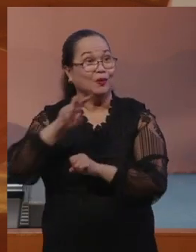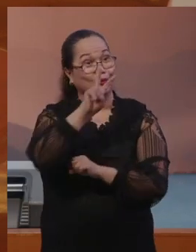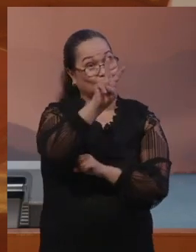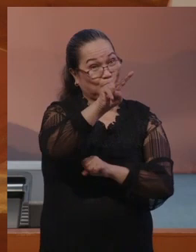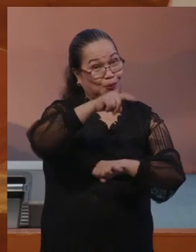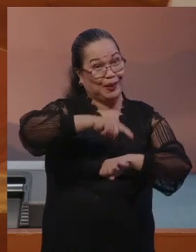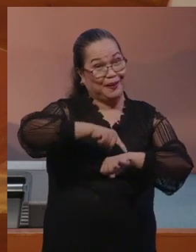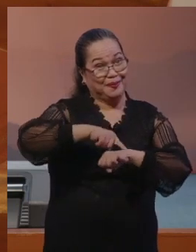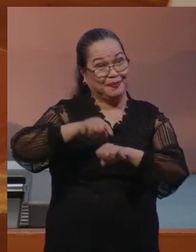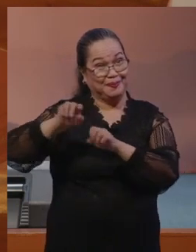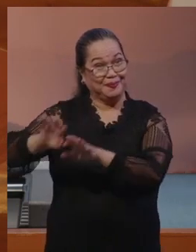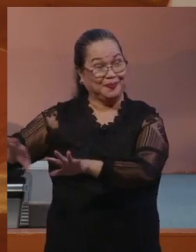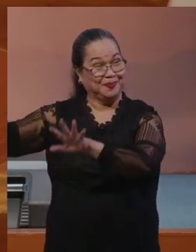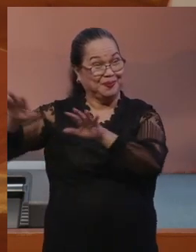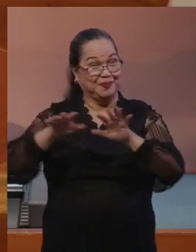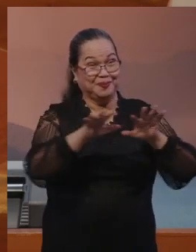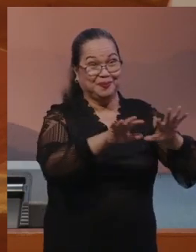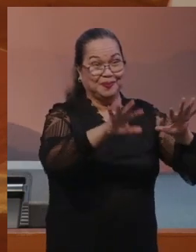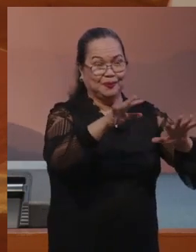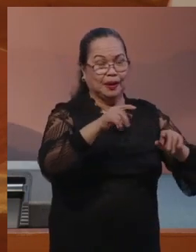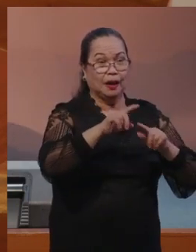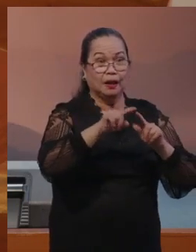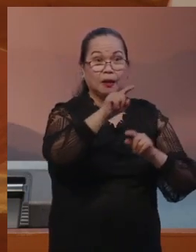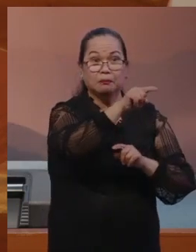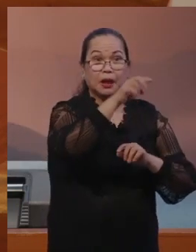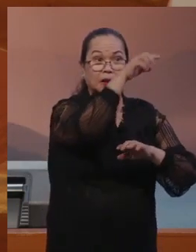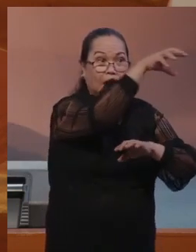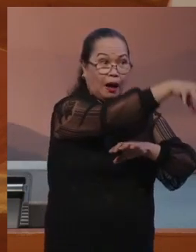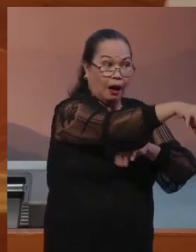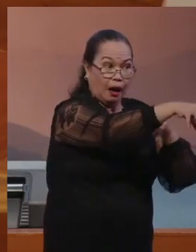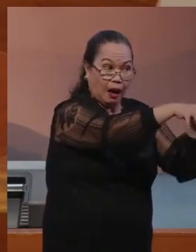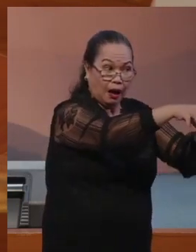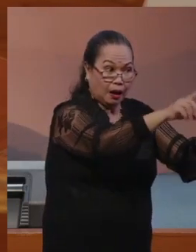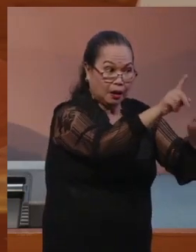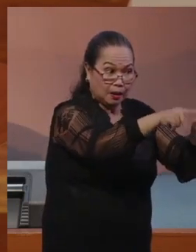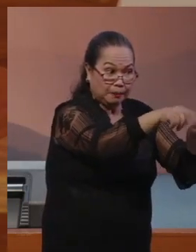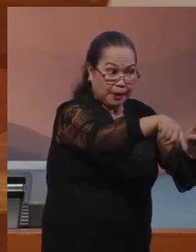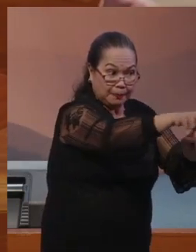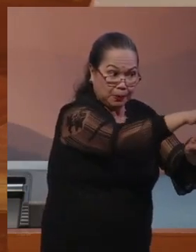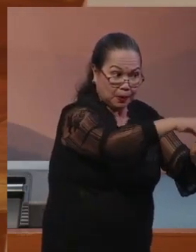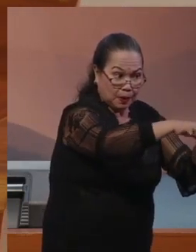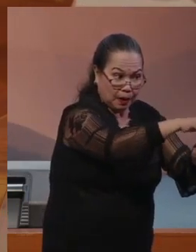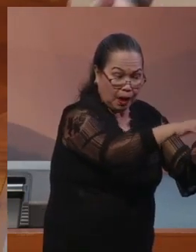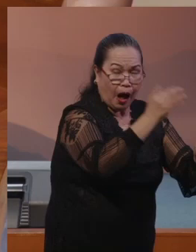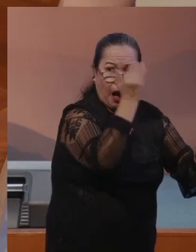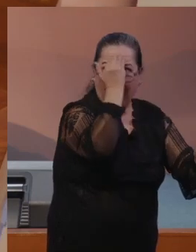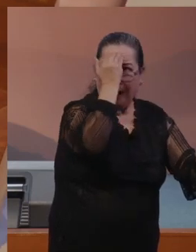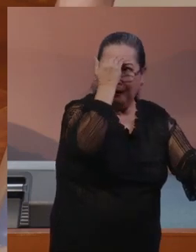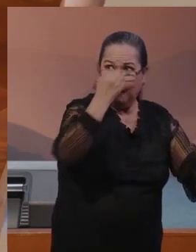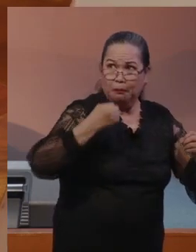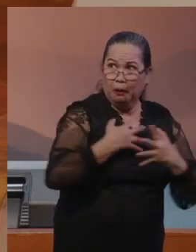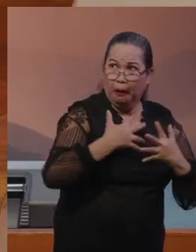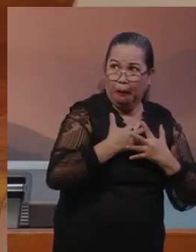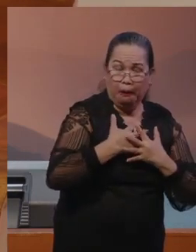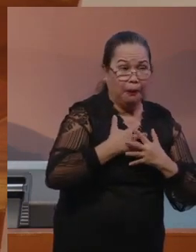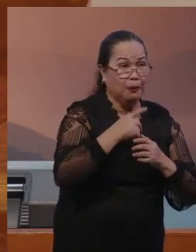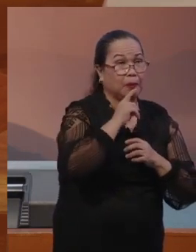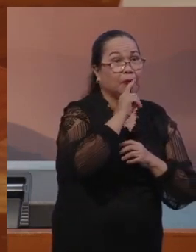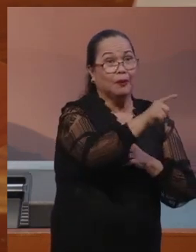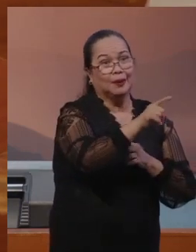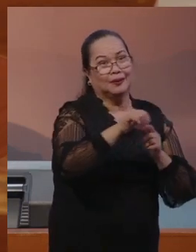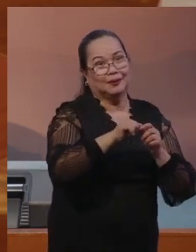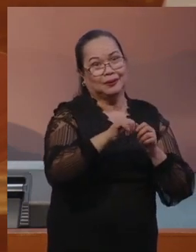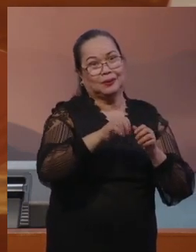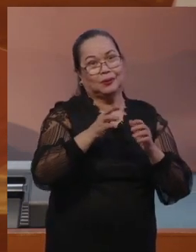Pero narinig, nabalitaan na ni Rahab yung ginawa ng Diyos para sa bayang Israel, para sila ay maligtas. Tinawid sila sa